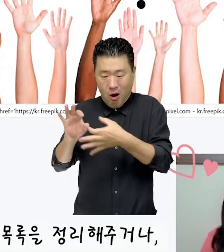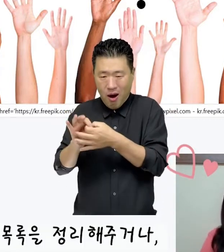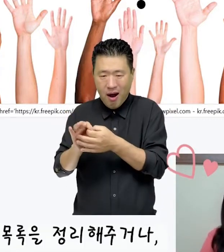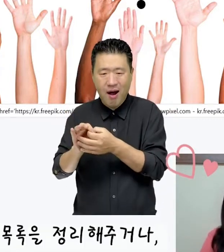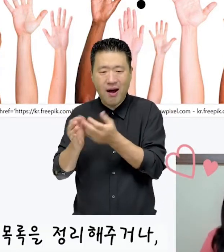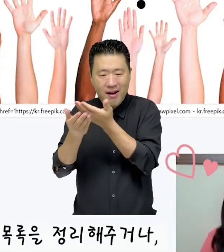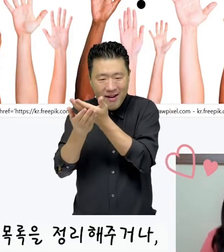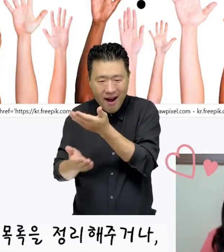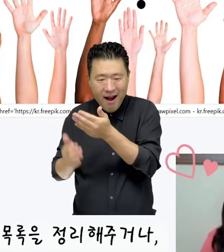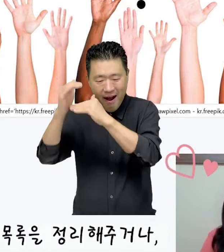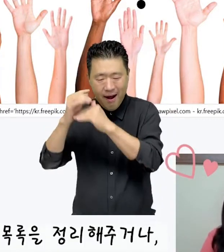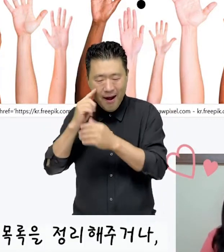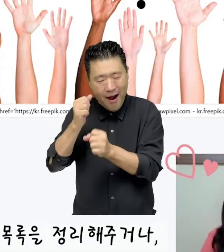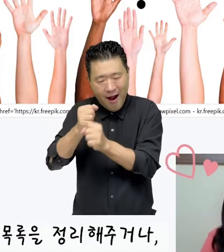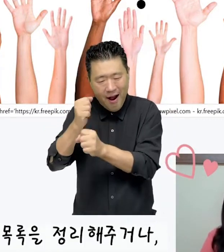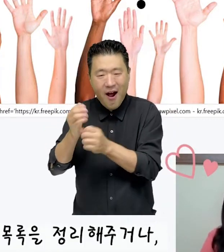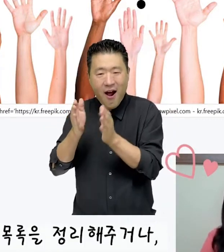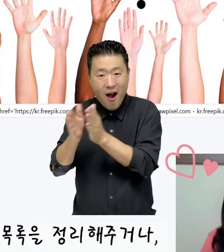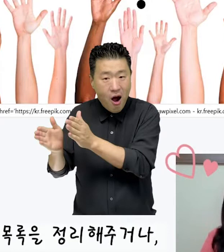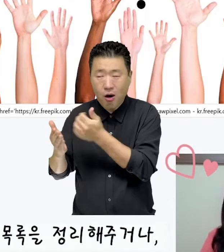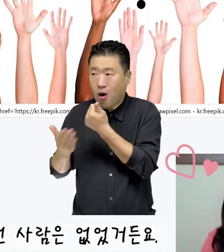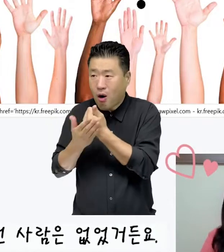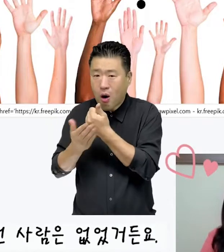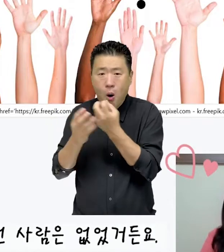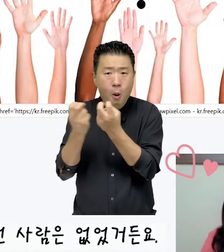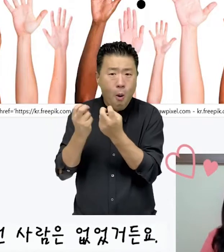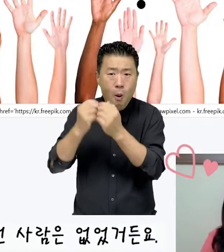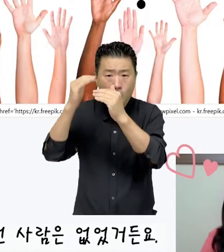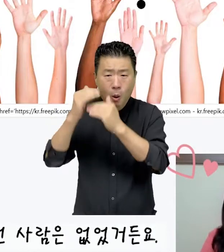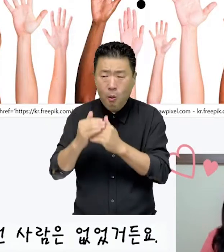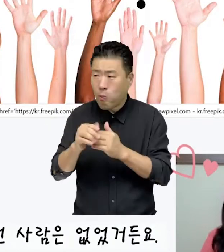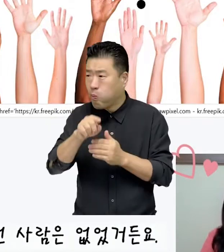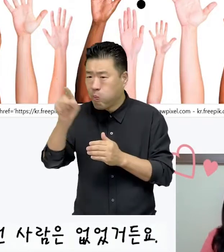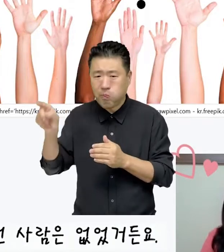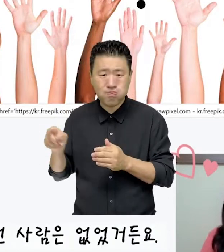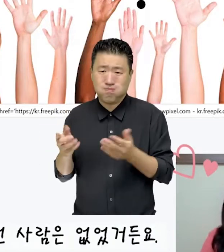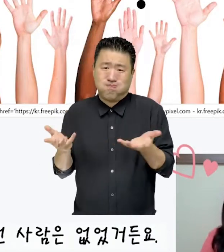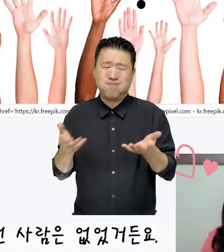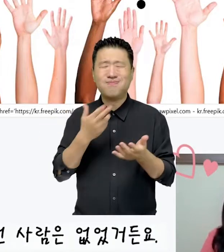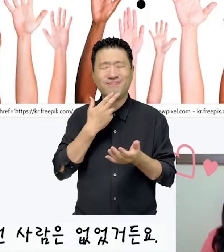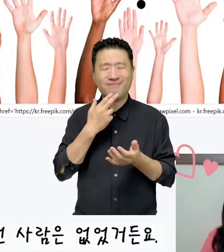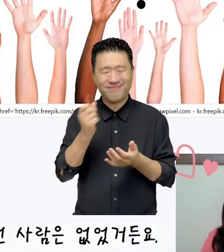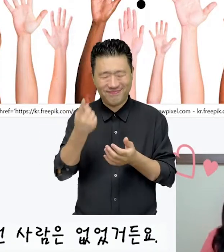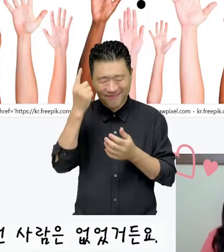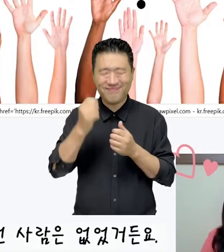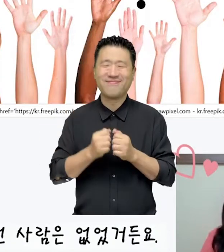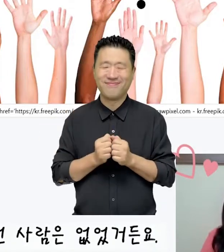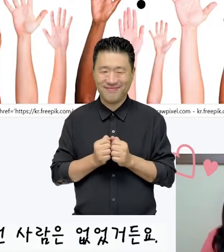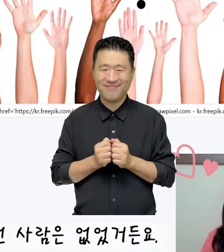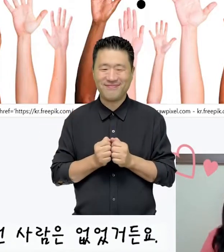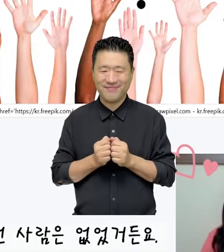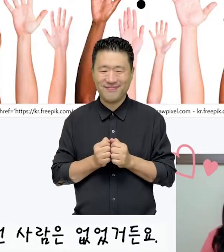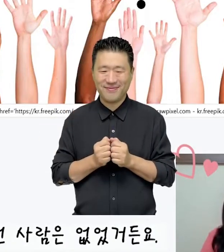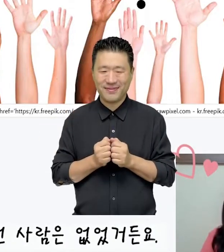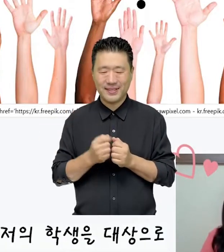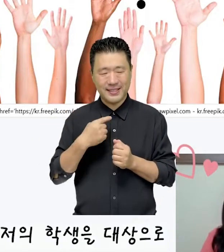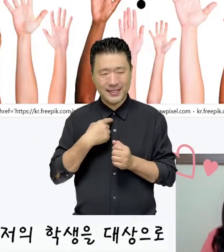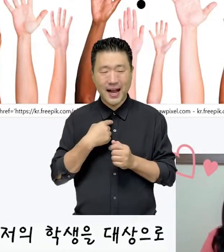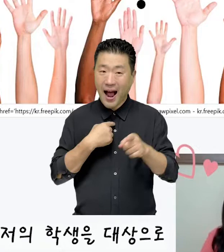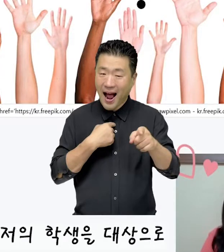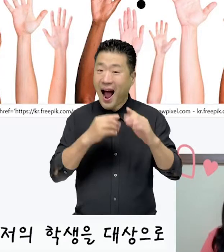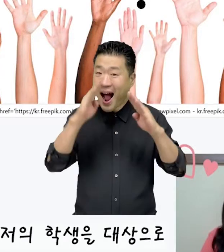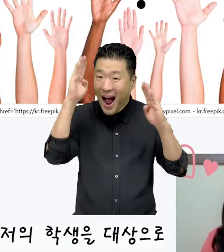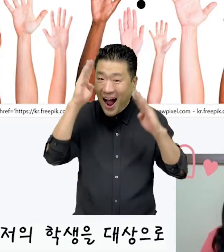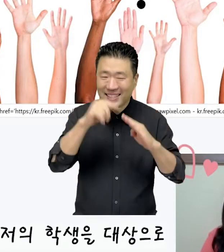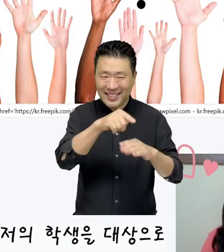저에게 관련 서류 목록을 정리해 주거나 작성법을 알려주거나 이런 사람은 없었거든요. 그래서